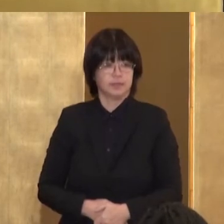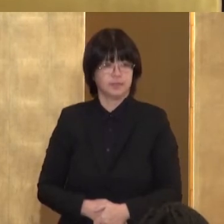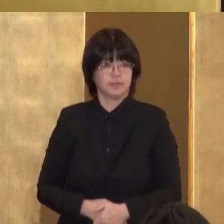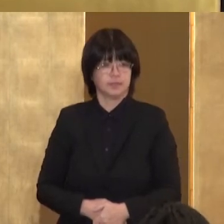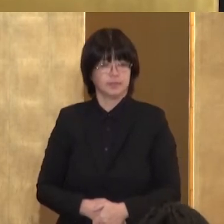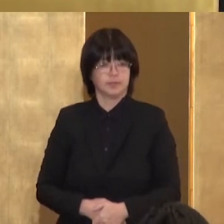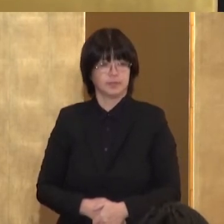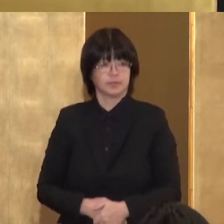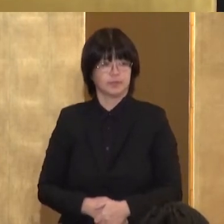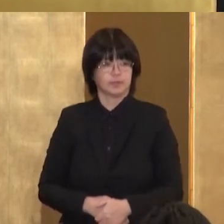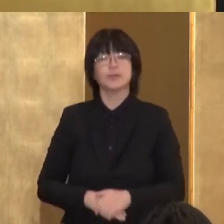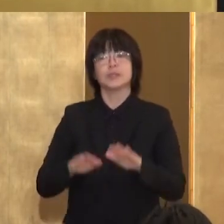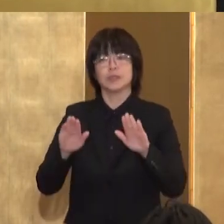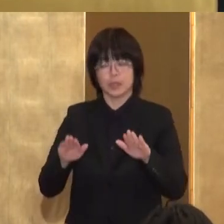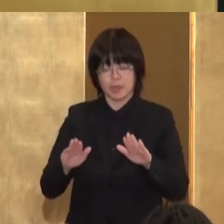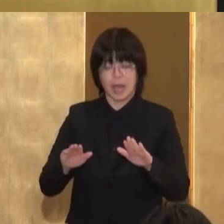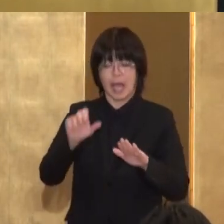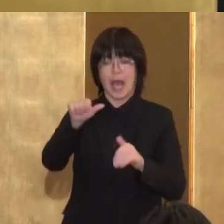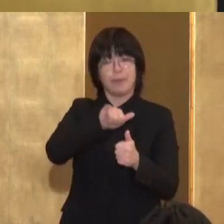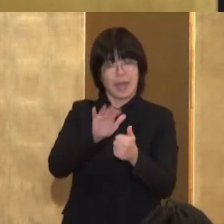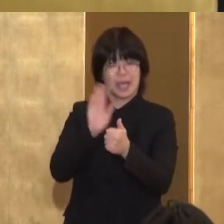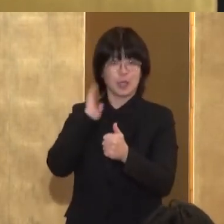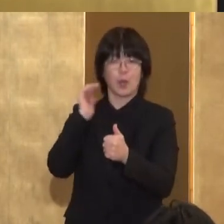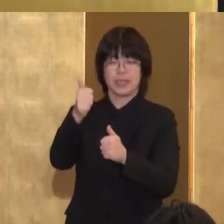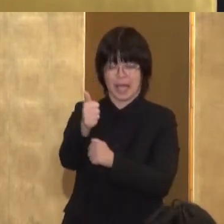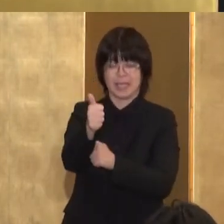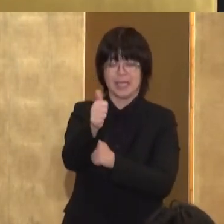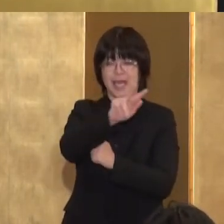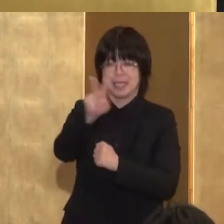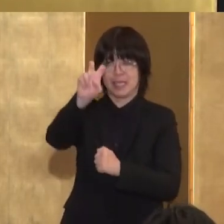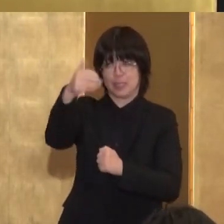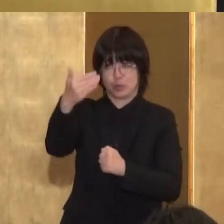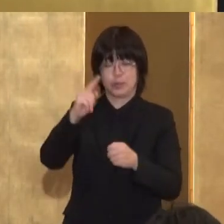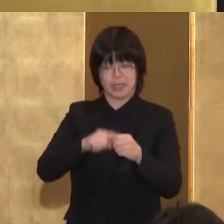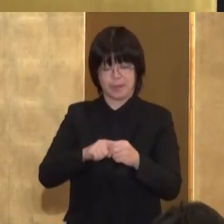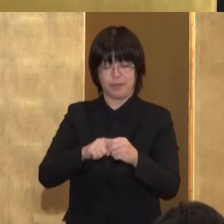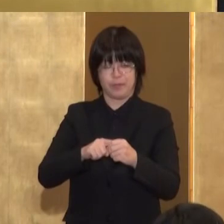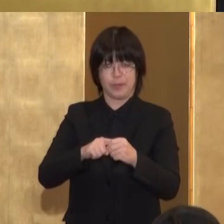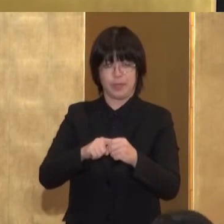はい、それでは以上をもちまして、安倍内閣総理大臣の平成29年年頭